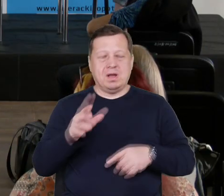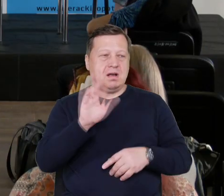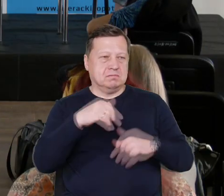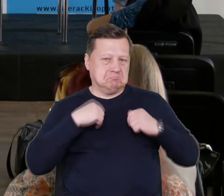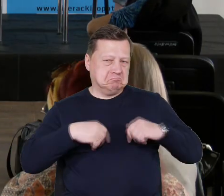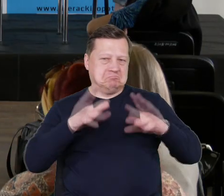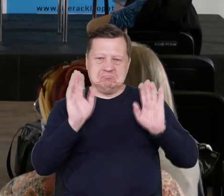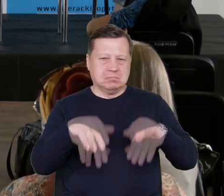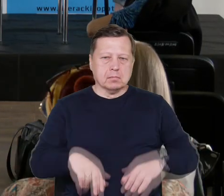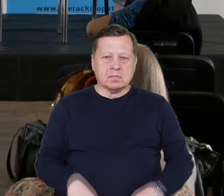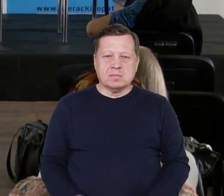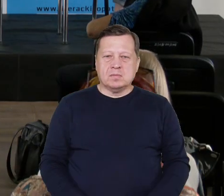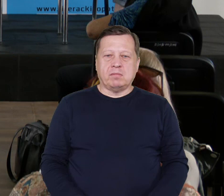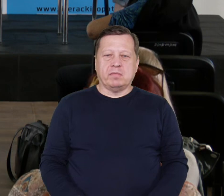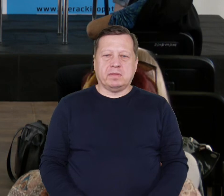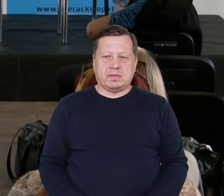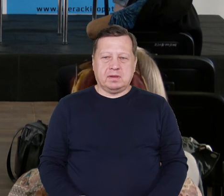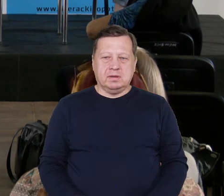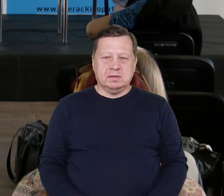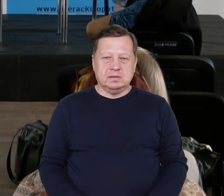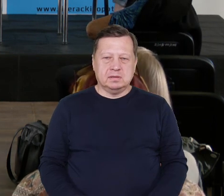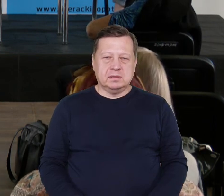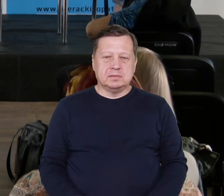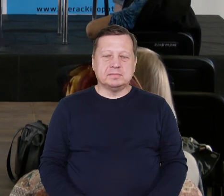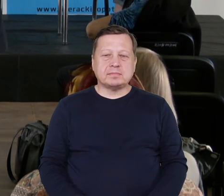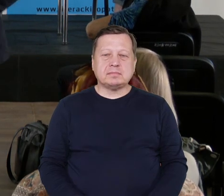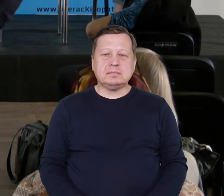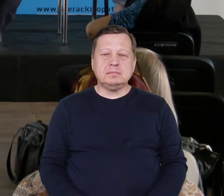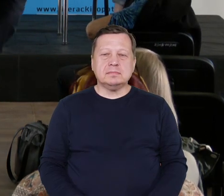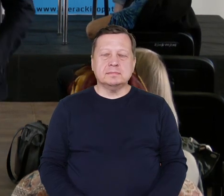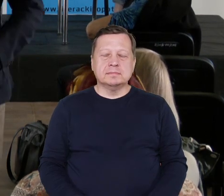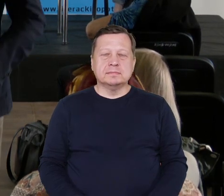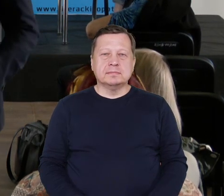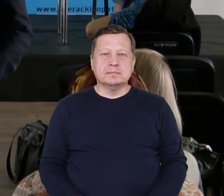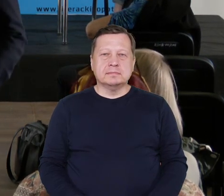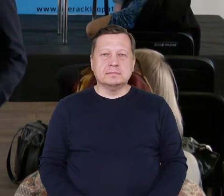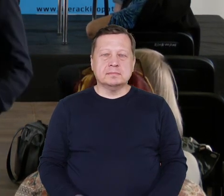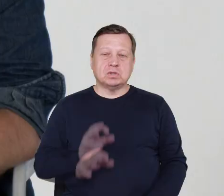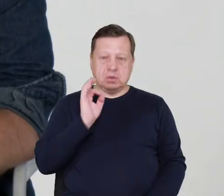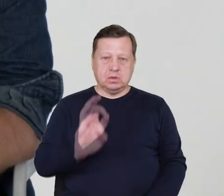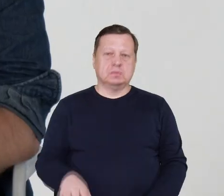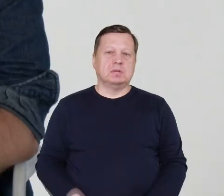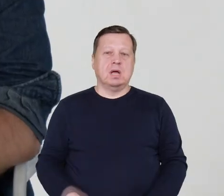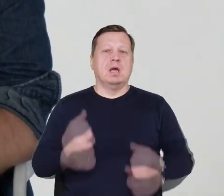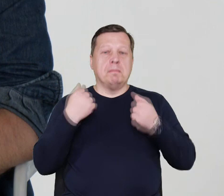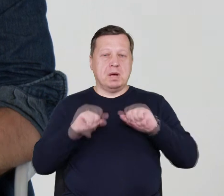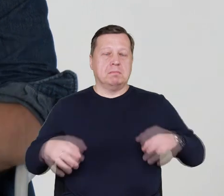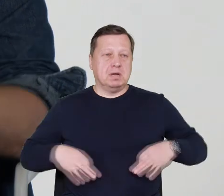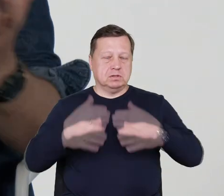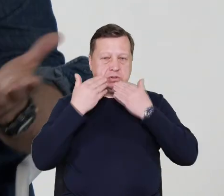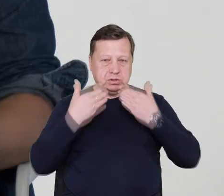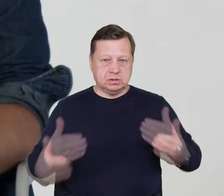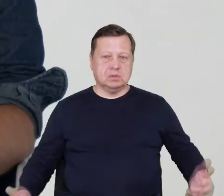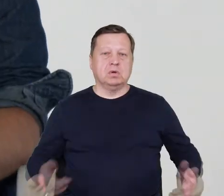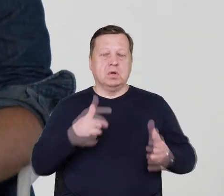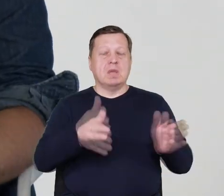To tak jest dzisiaj hydepark pewnym sensie dobrze to będzie bardzo Państwu Dziękujemy zapraszamy